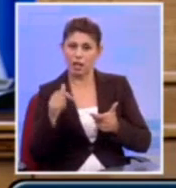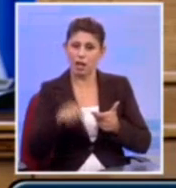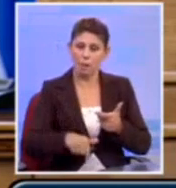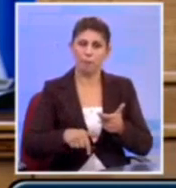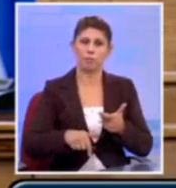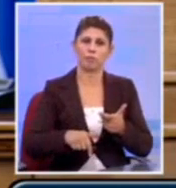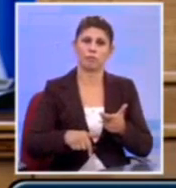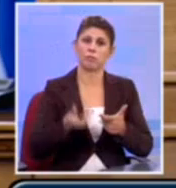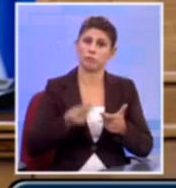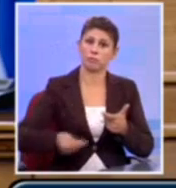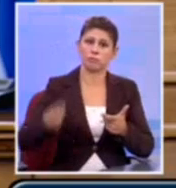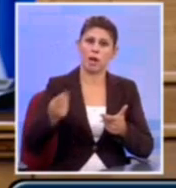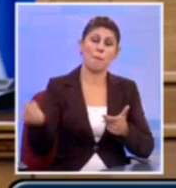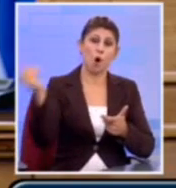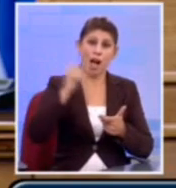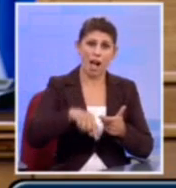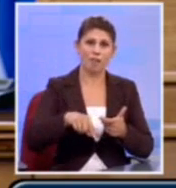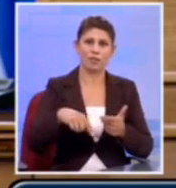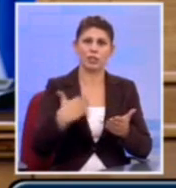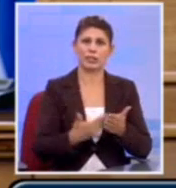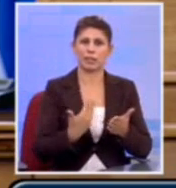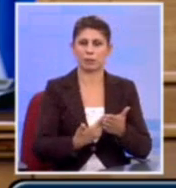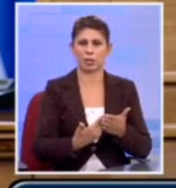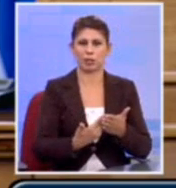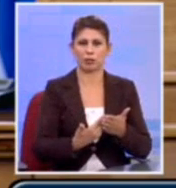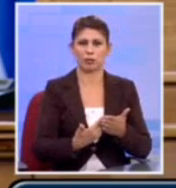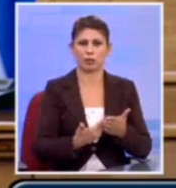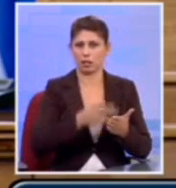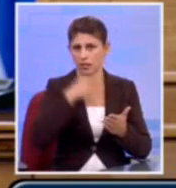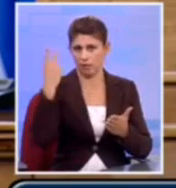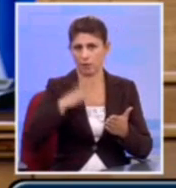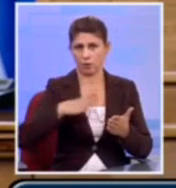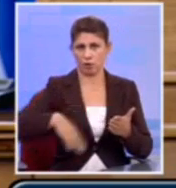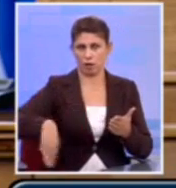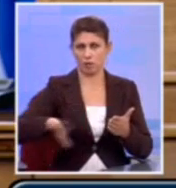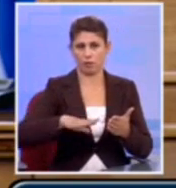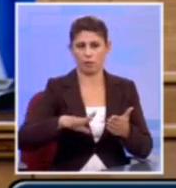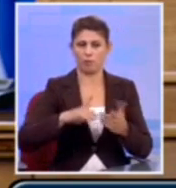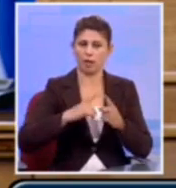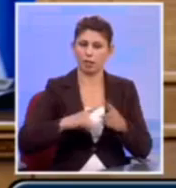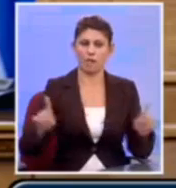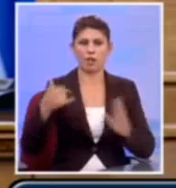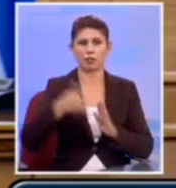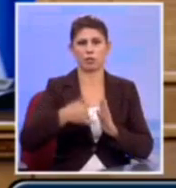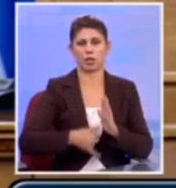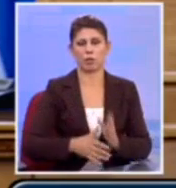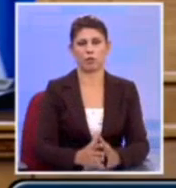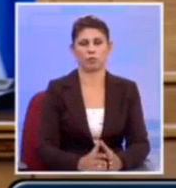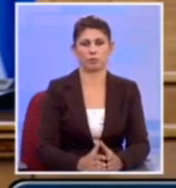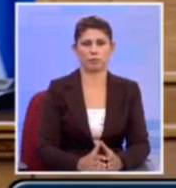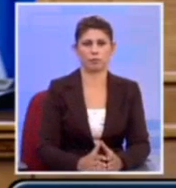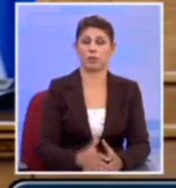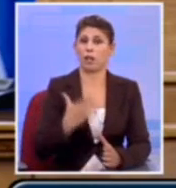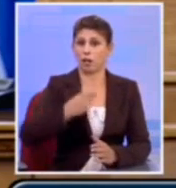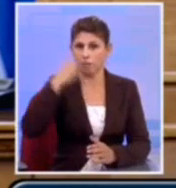σήμερα και πολύ περισσότερο από αύριο, τεκμηριώνεται σε δικαίωμα του λαού μας με διαφορετικό περιεχόμενο.